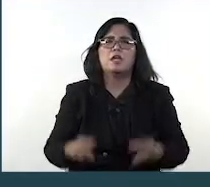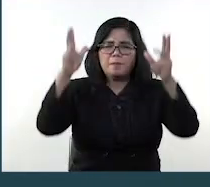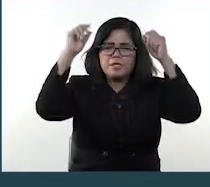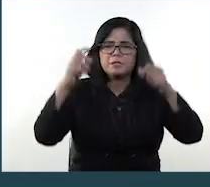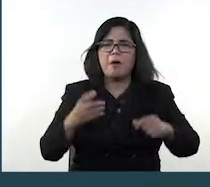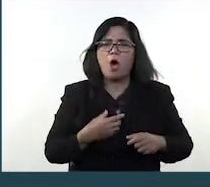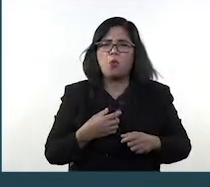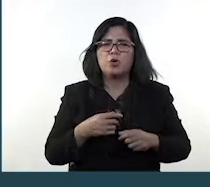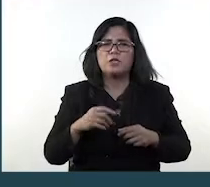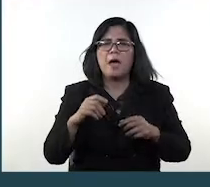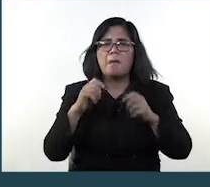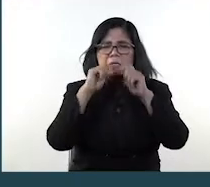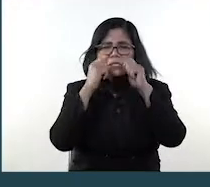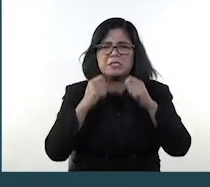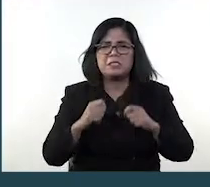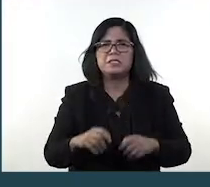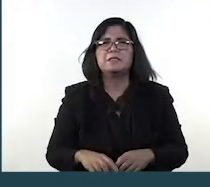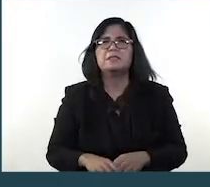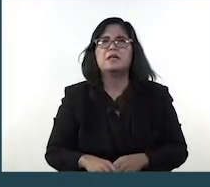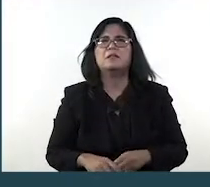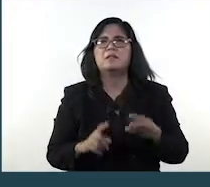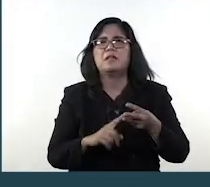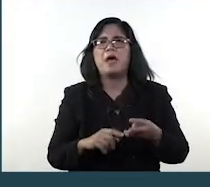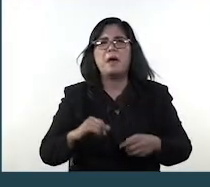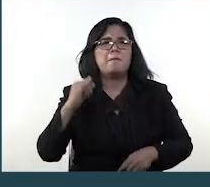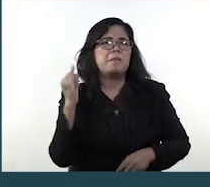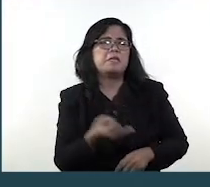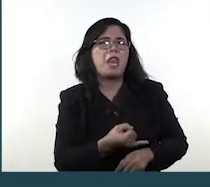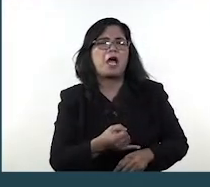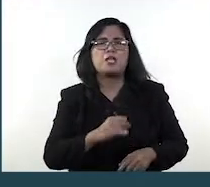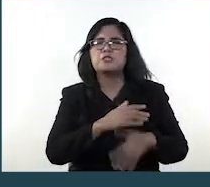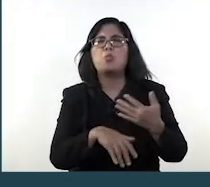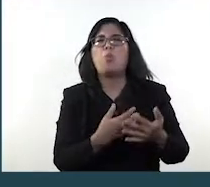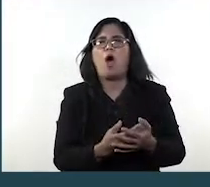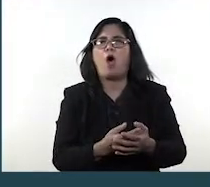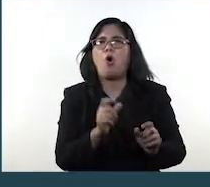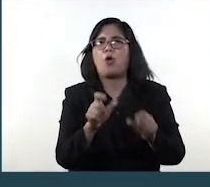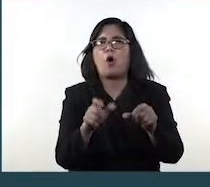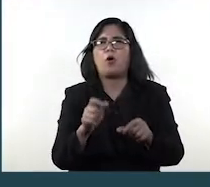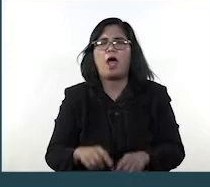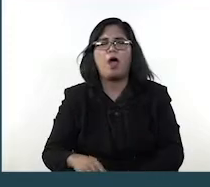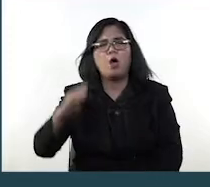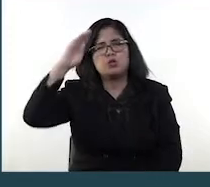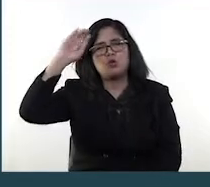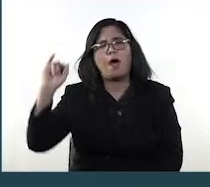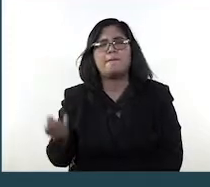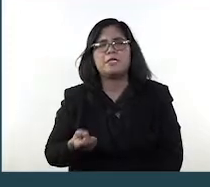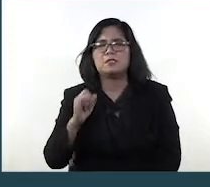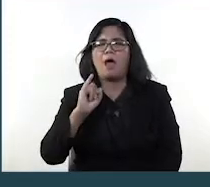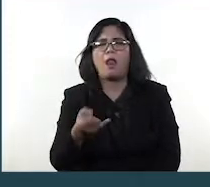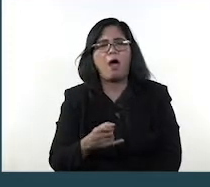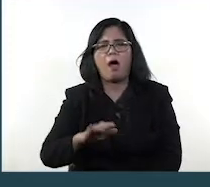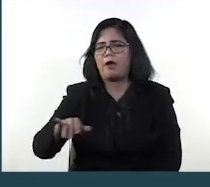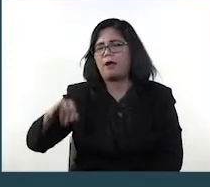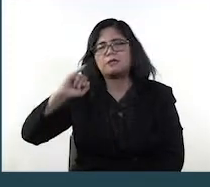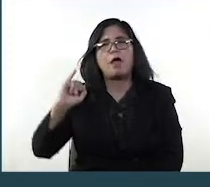menyesali keadaan di gak kecewa dan menyalahkan semua disekitar kita suami kita salah istri kita salah anak-anak kita salah mertua kita